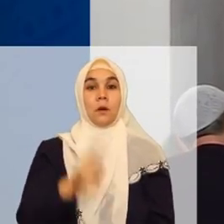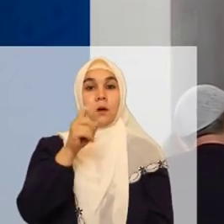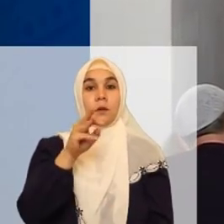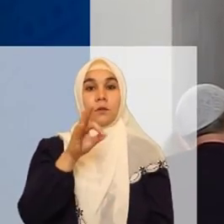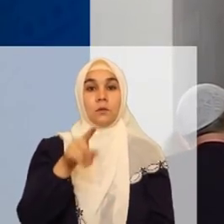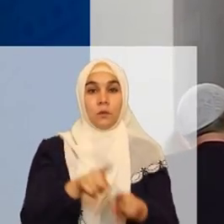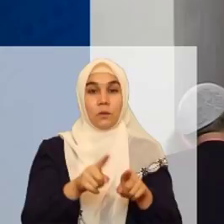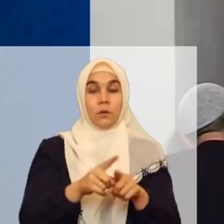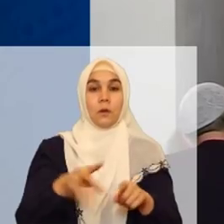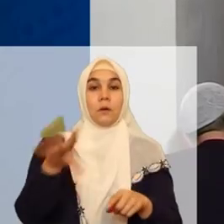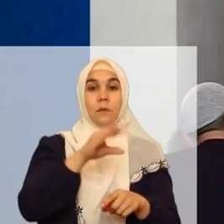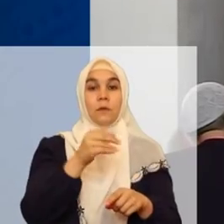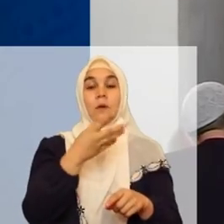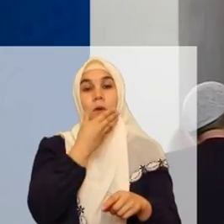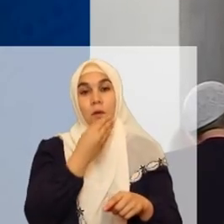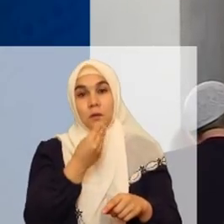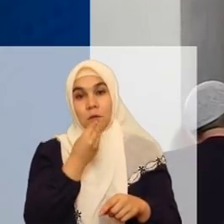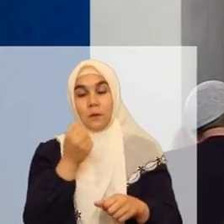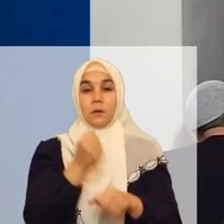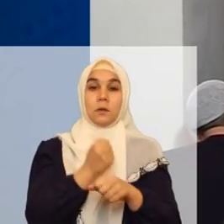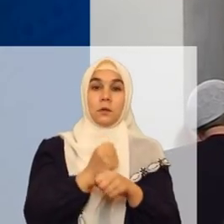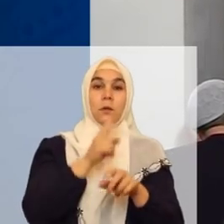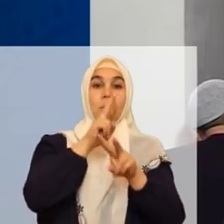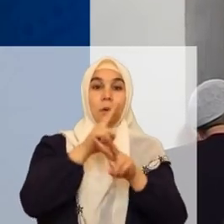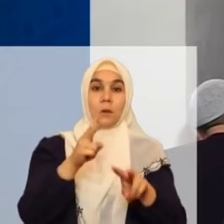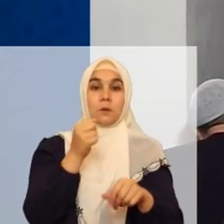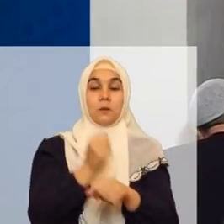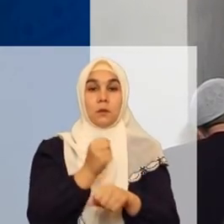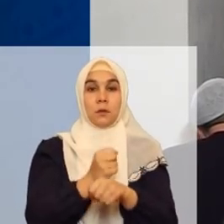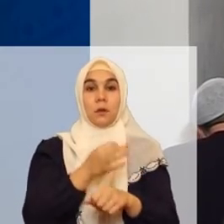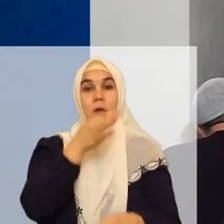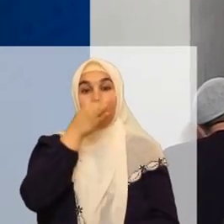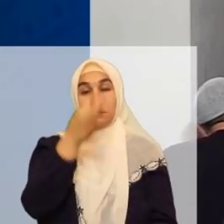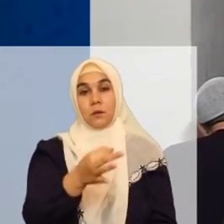Hajni turgan bitgani odobdan iborat bo'lishi kerak.